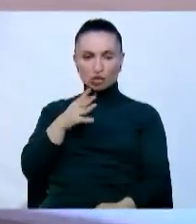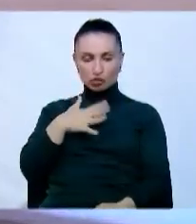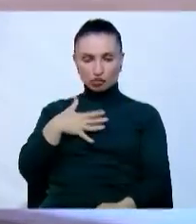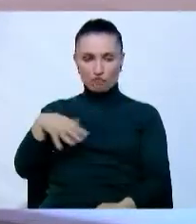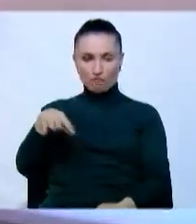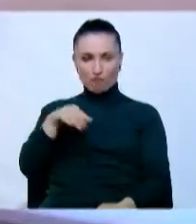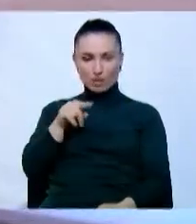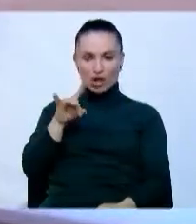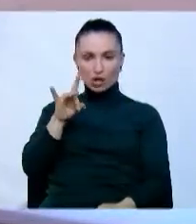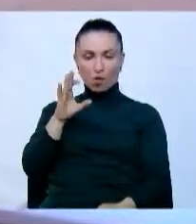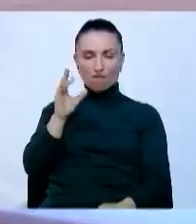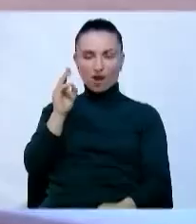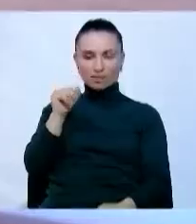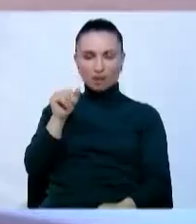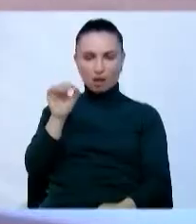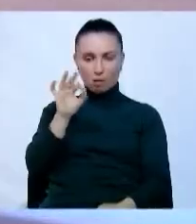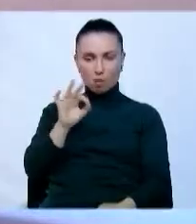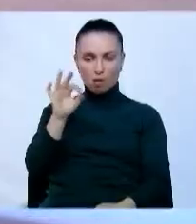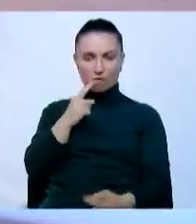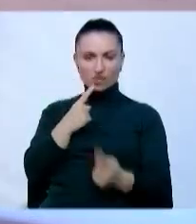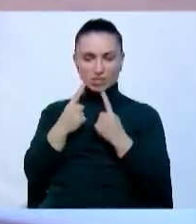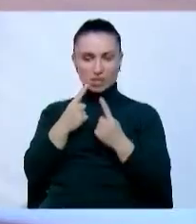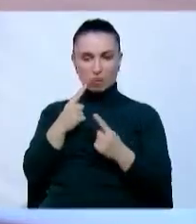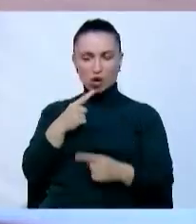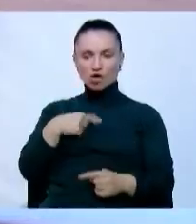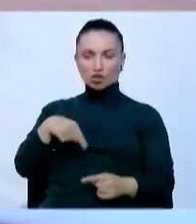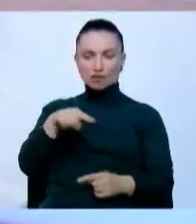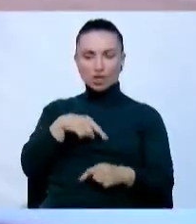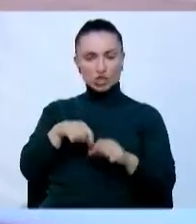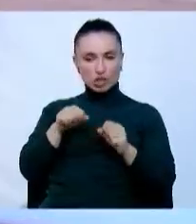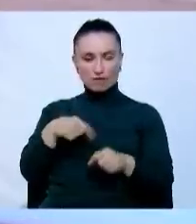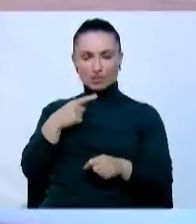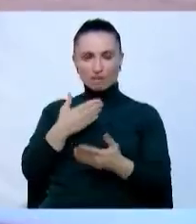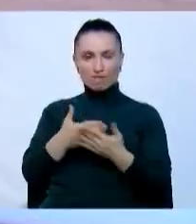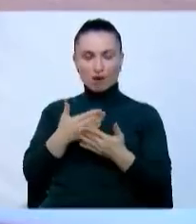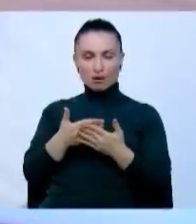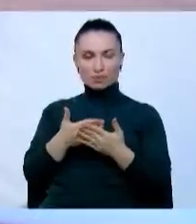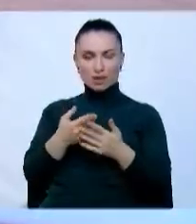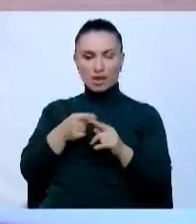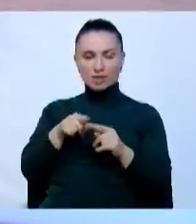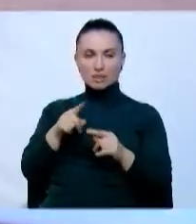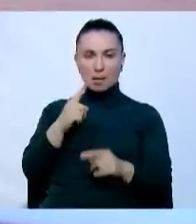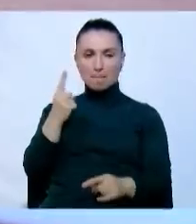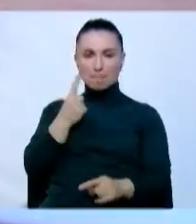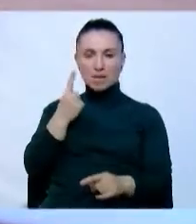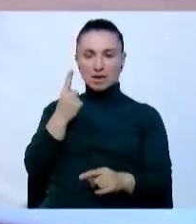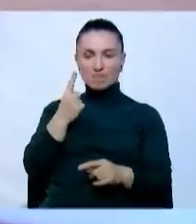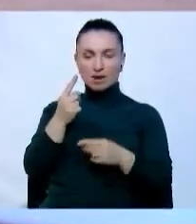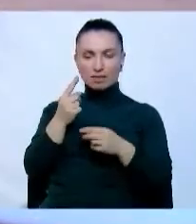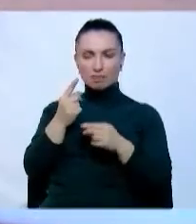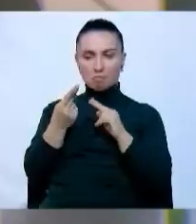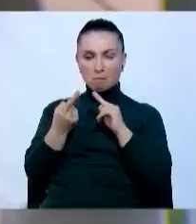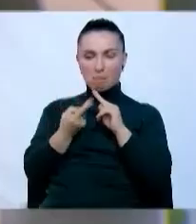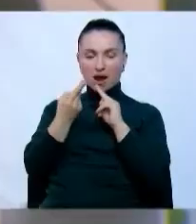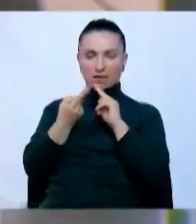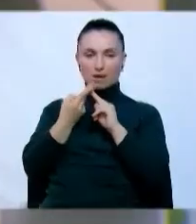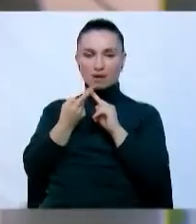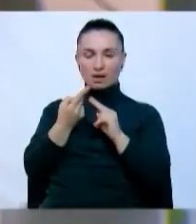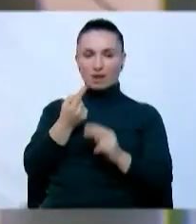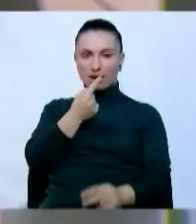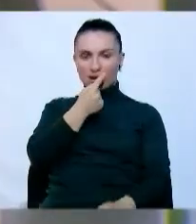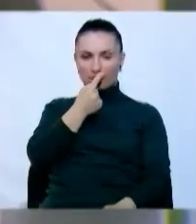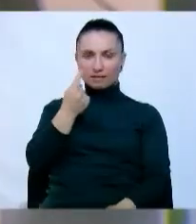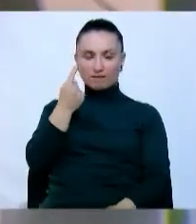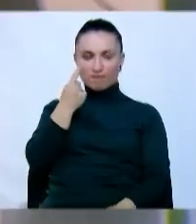ამ რქოვანაზე ვსაუბრობთ, ჩვენ შეგვიძლია ვთქვათ, რომ ეს არის პირველი ბარიერი, რომელიც